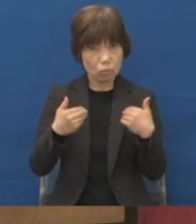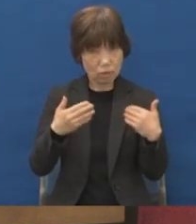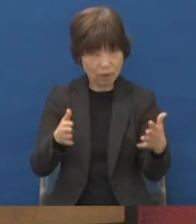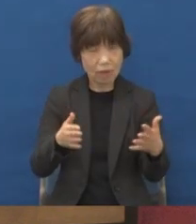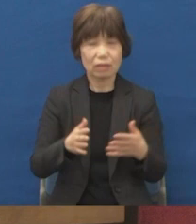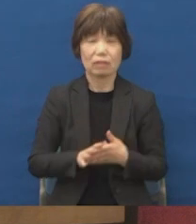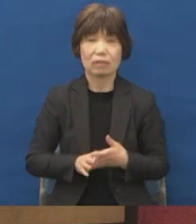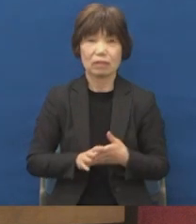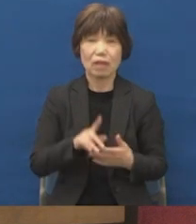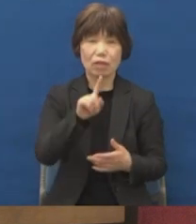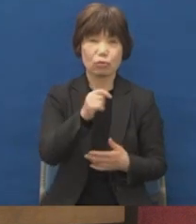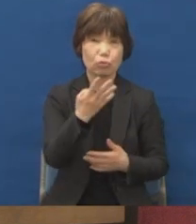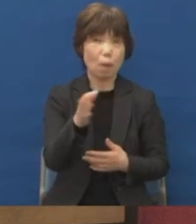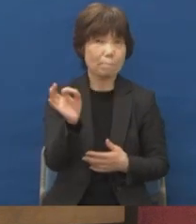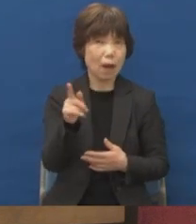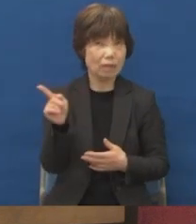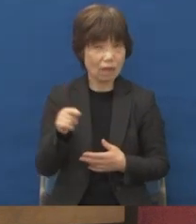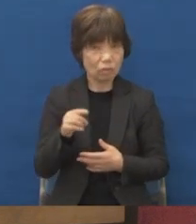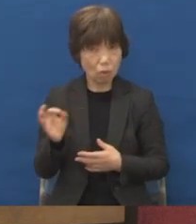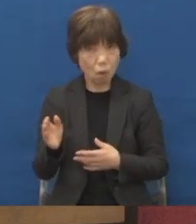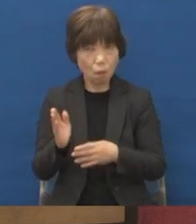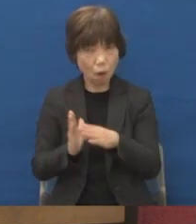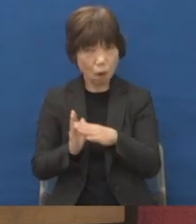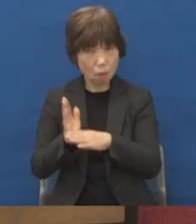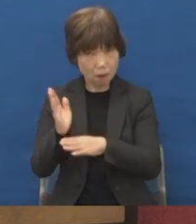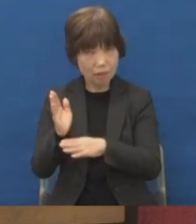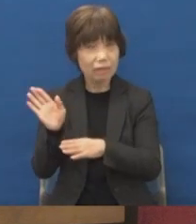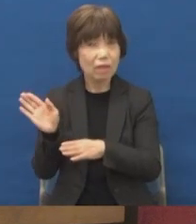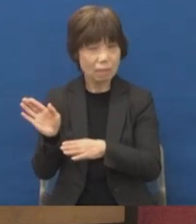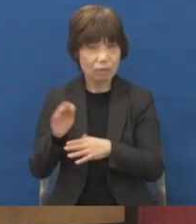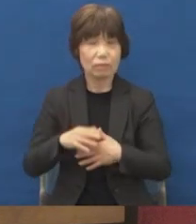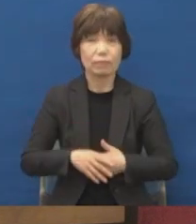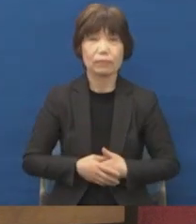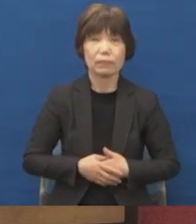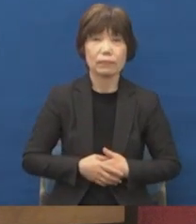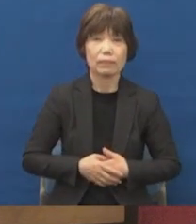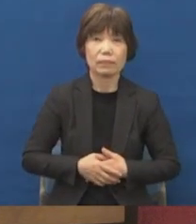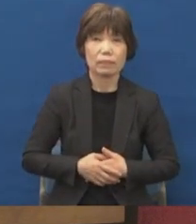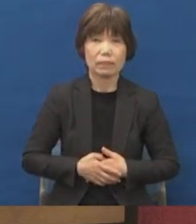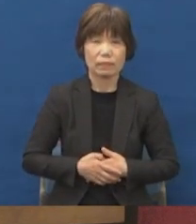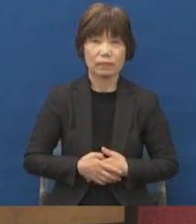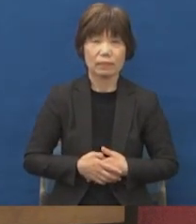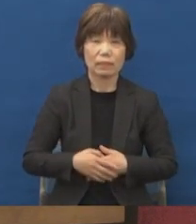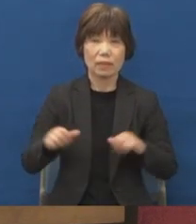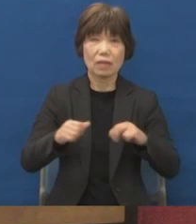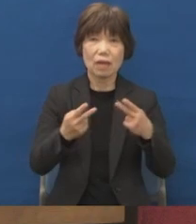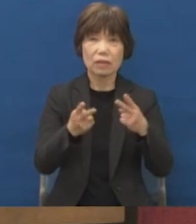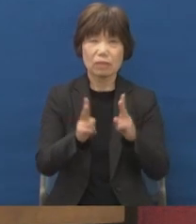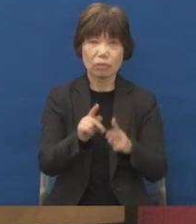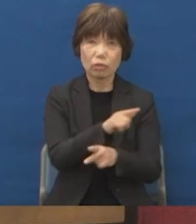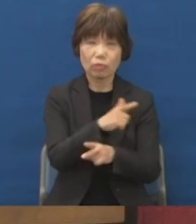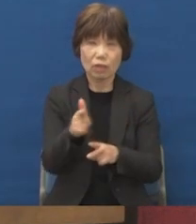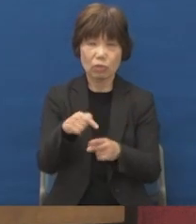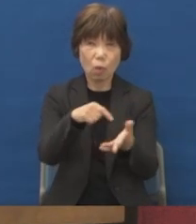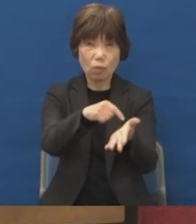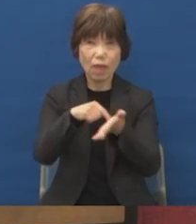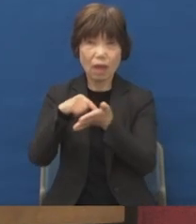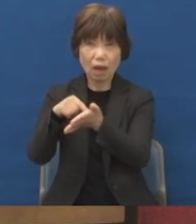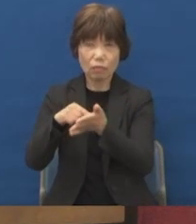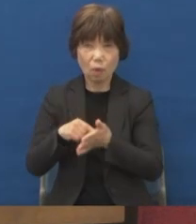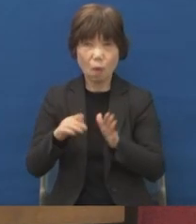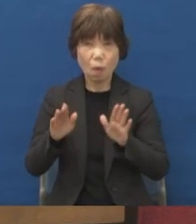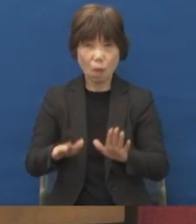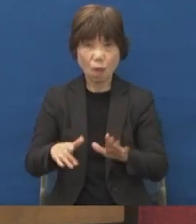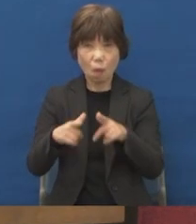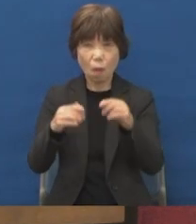の 14% を大幅に上回りました。自民党などの提案の今国